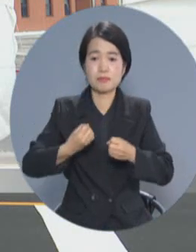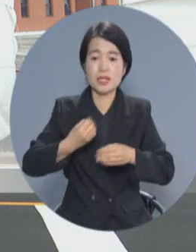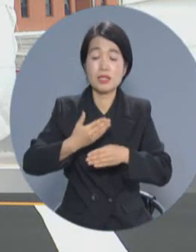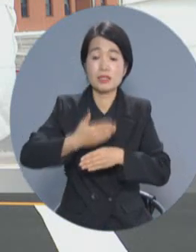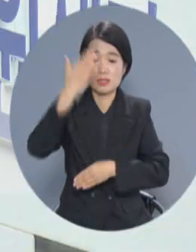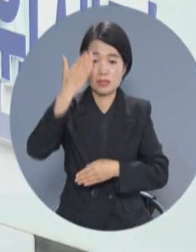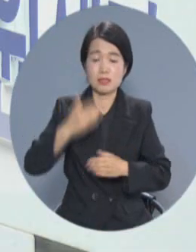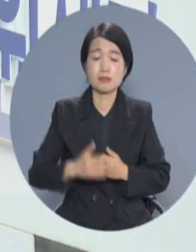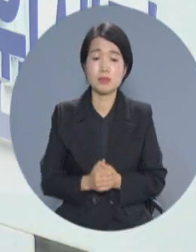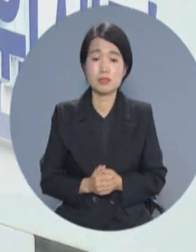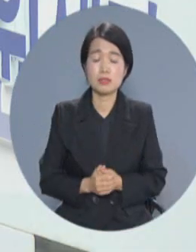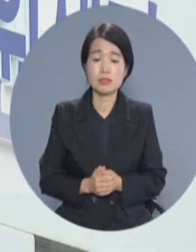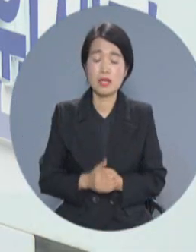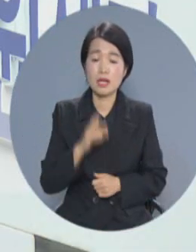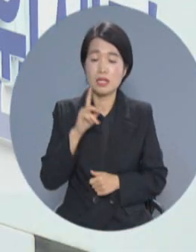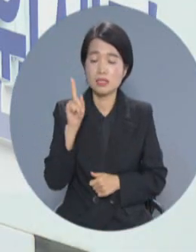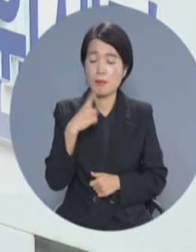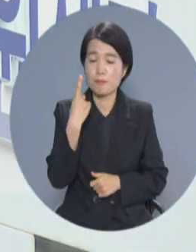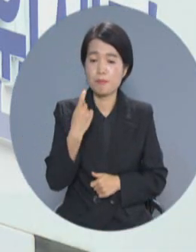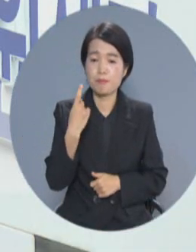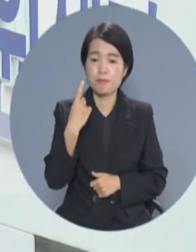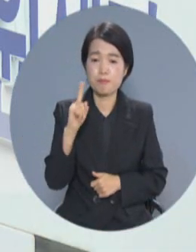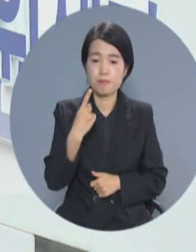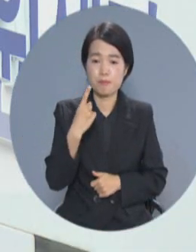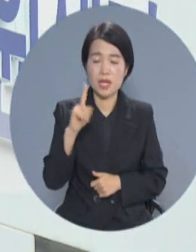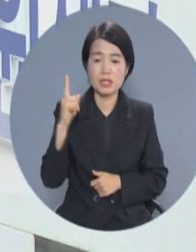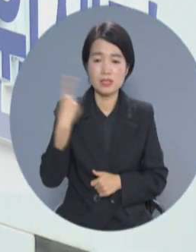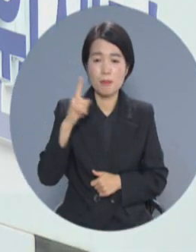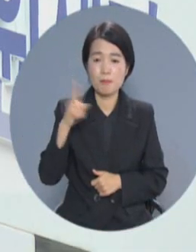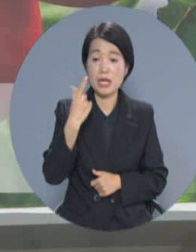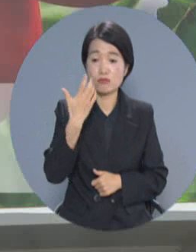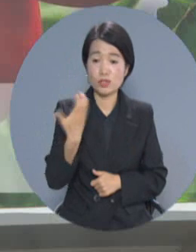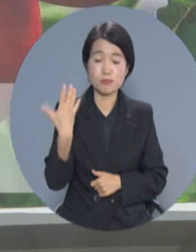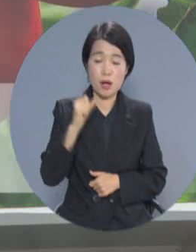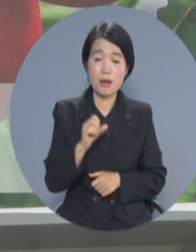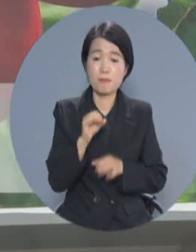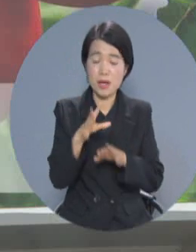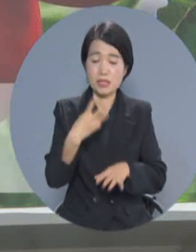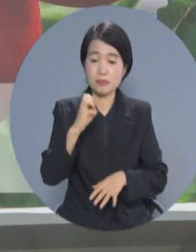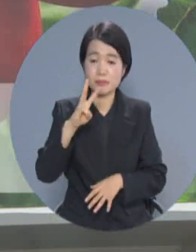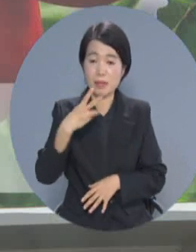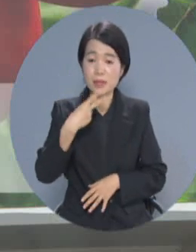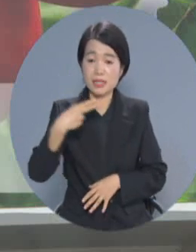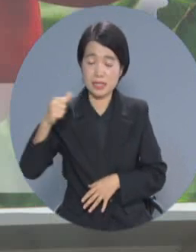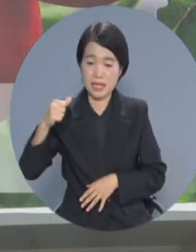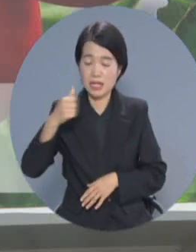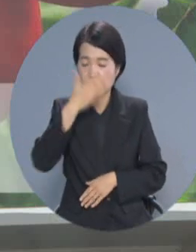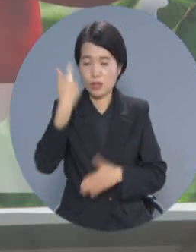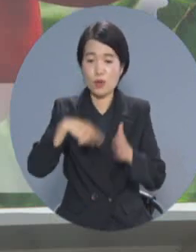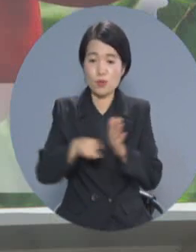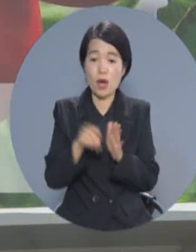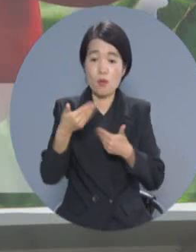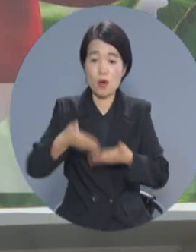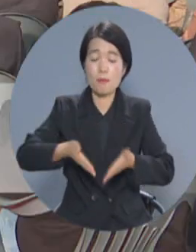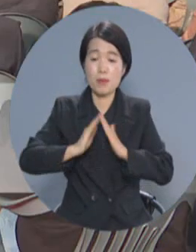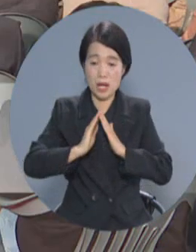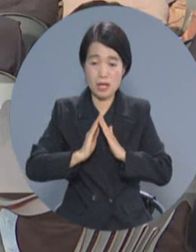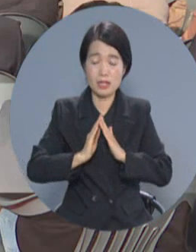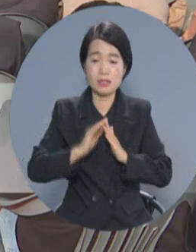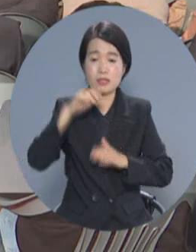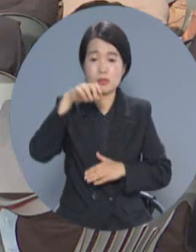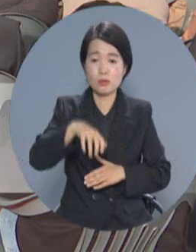개최했습니다. 사업비 1,190억 원을 들여 33헥타르 규모의 청년 보육 온실 등을 갖춘 스마트팜